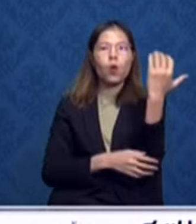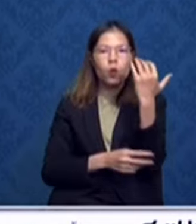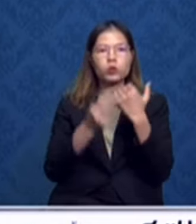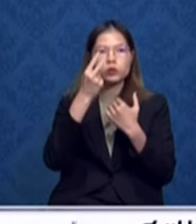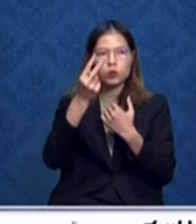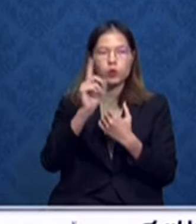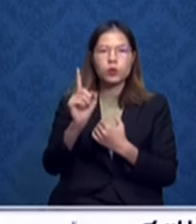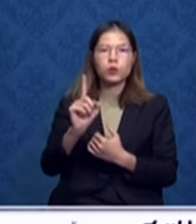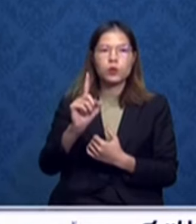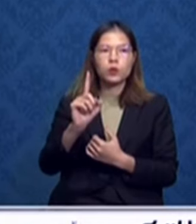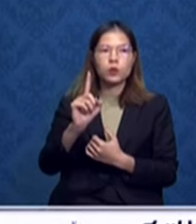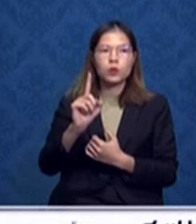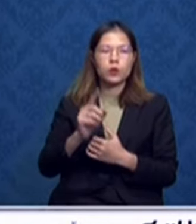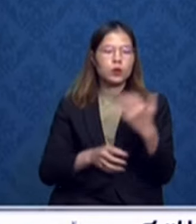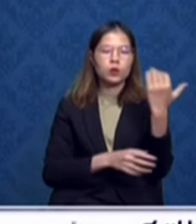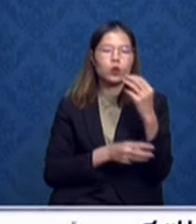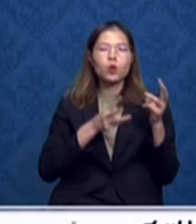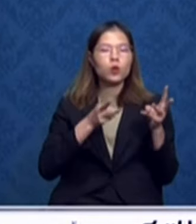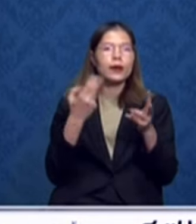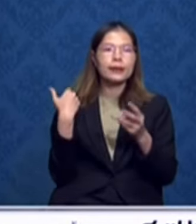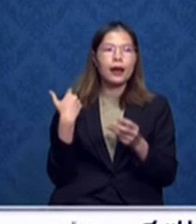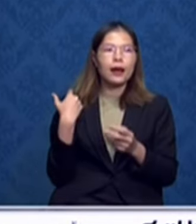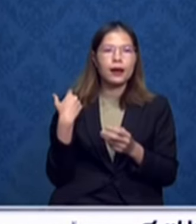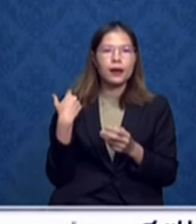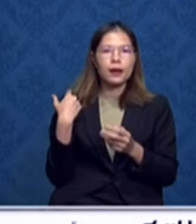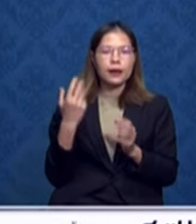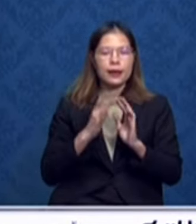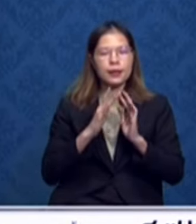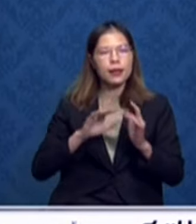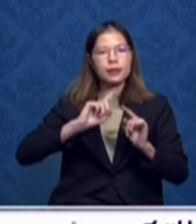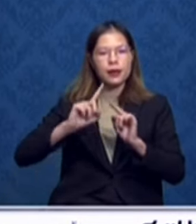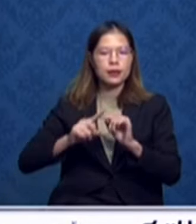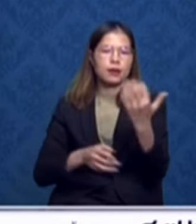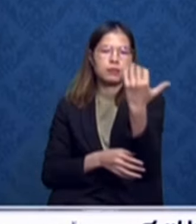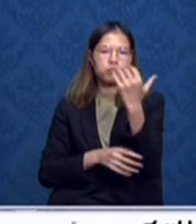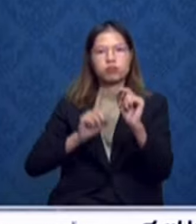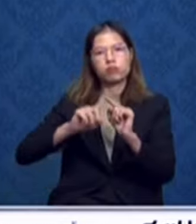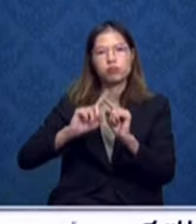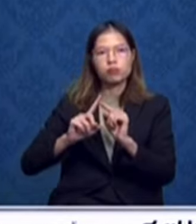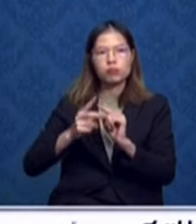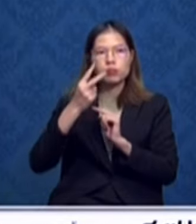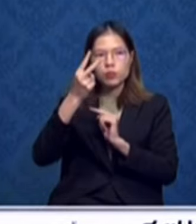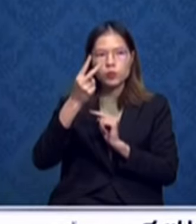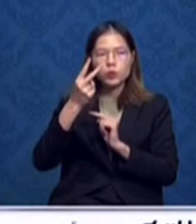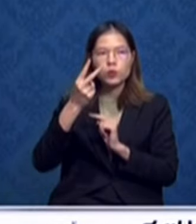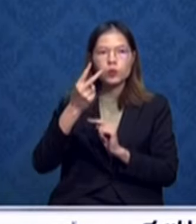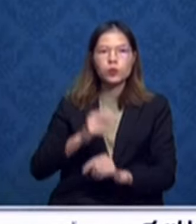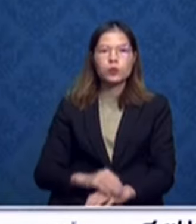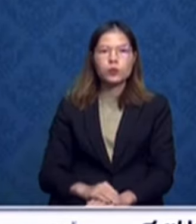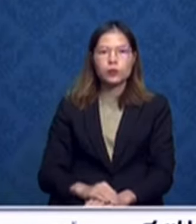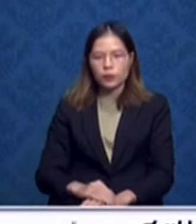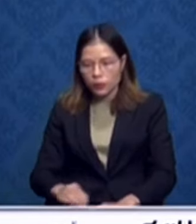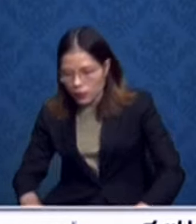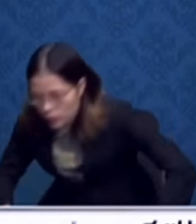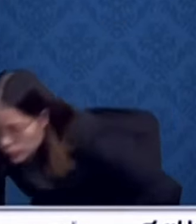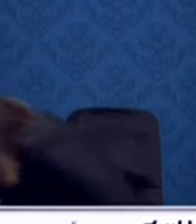ะครับทั้งจริงทุกช่องทางนะครับผมก็ไม่รู้อยู่ดีมันก็โผล่มาทุกช่องทางเลยนะครับอย่างเช่นพอดแคสต์เนี่ยเล่าร